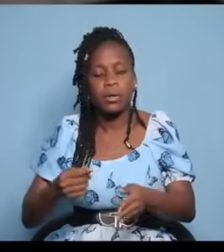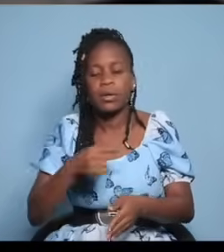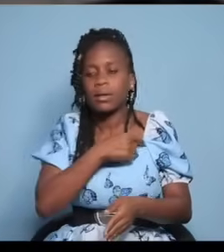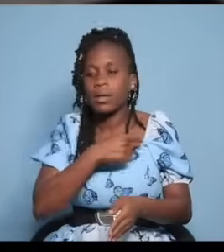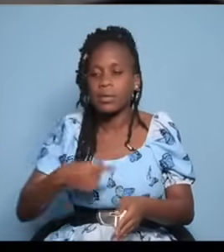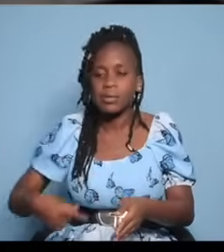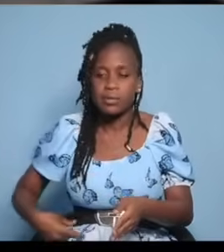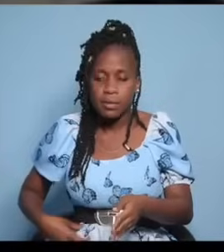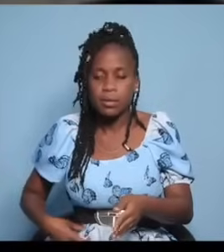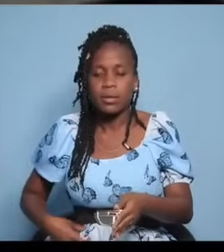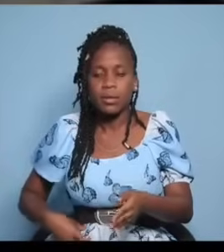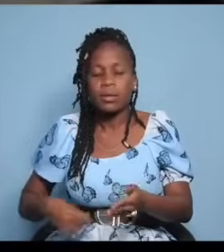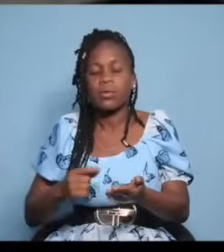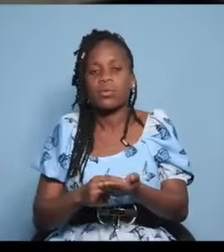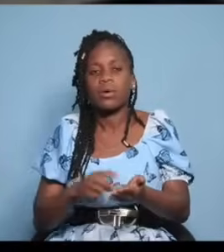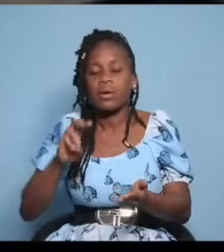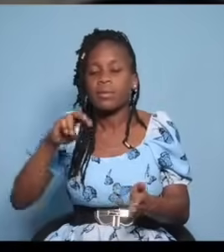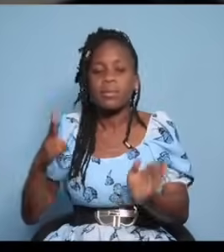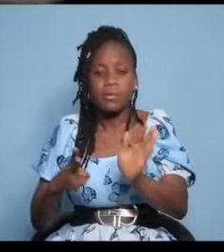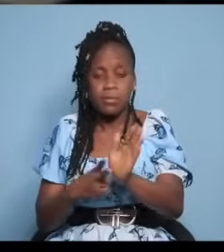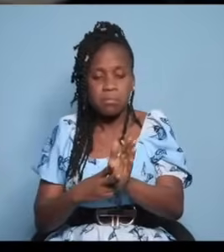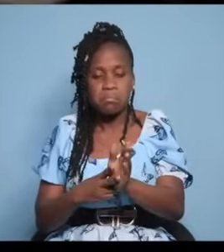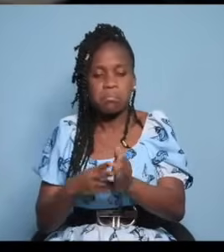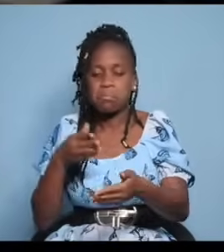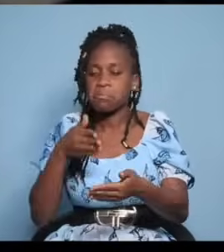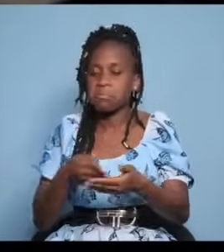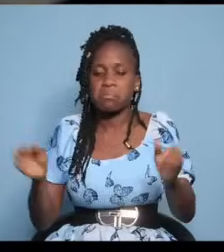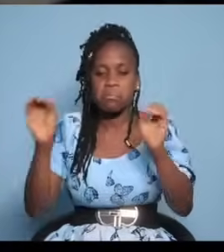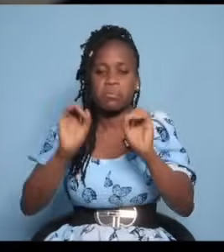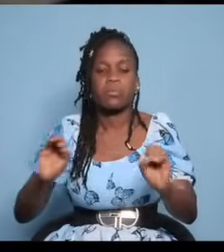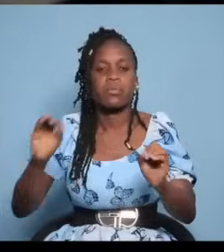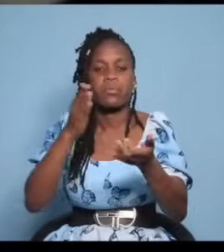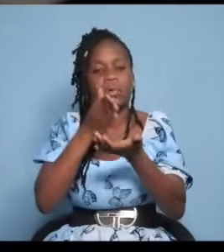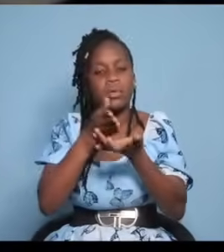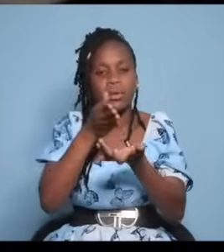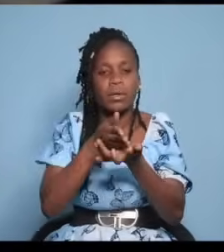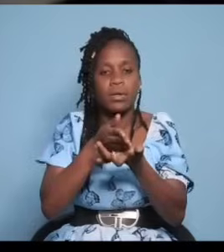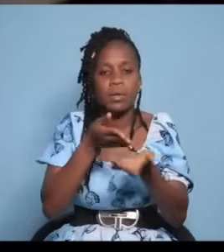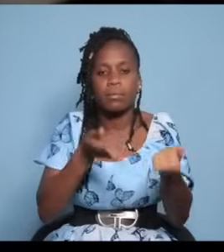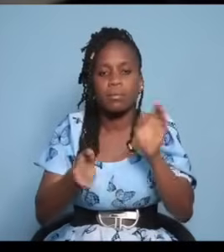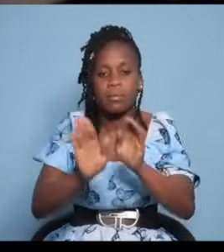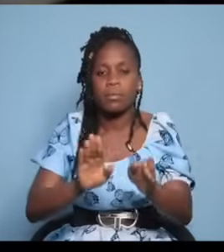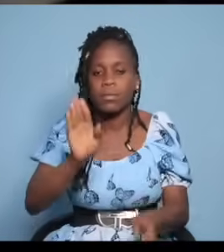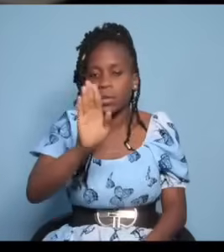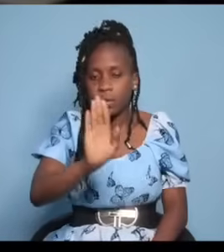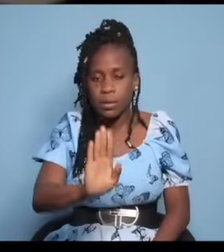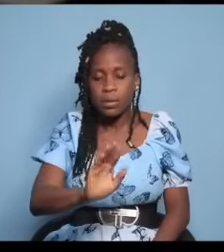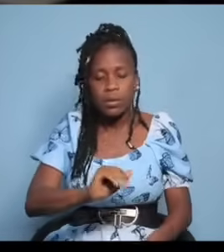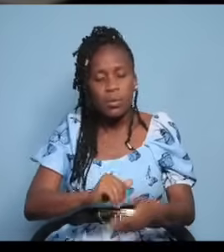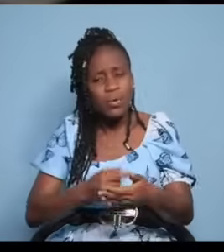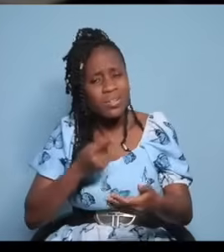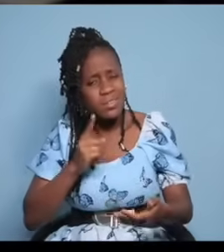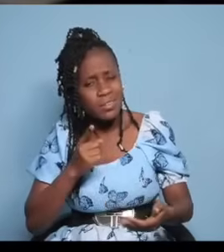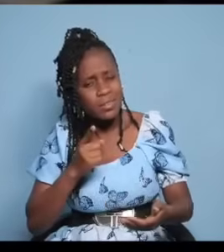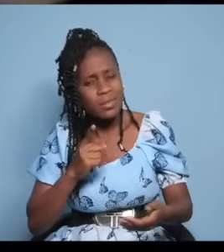Yoweri Kaguta Museveni kuhudhuria mazishi, watu wakasema kwa nini? Na wakati wa mwisho